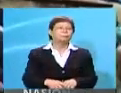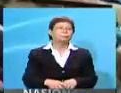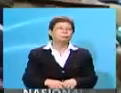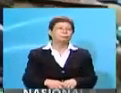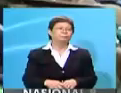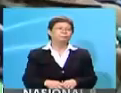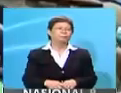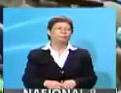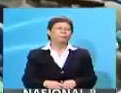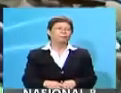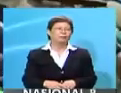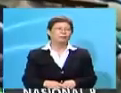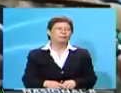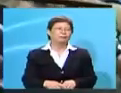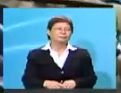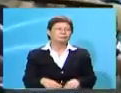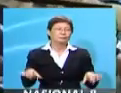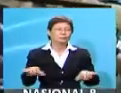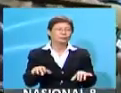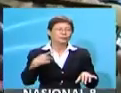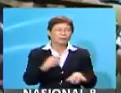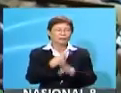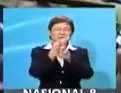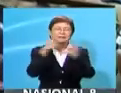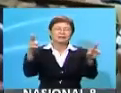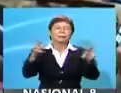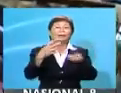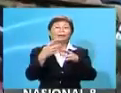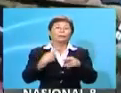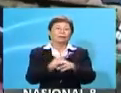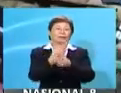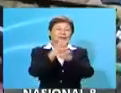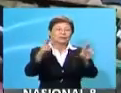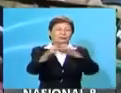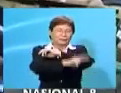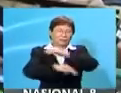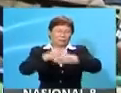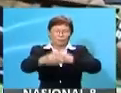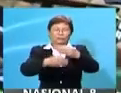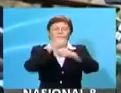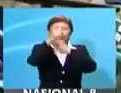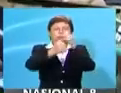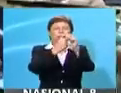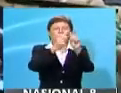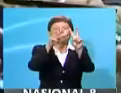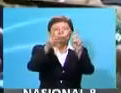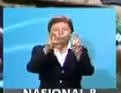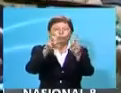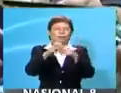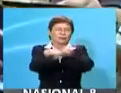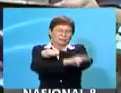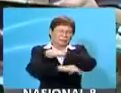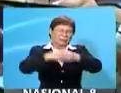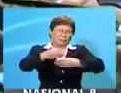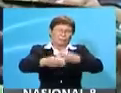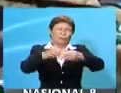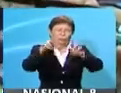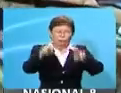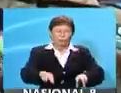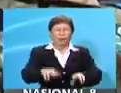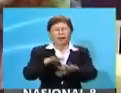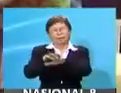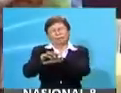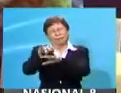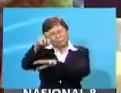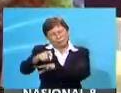lebih tinggi untuk kita membuat persiapan menghadapi di negeri maju 2020 sebab Negeri maju ni dia rakyat pun kena